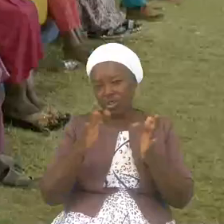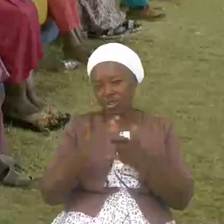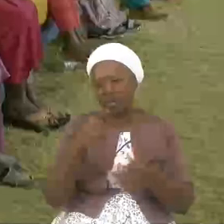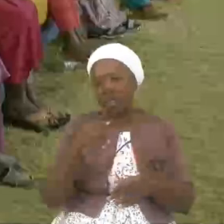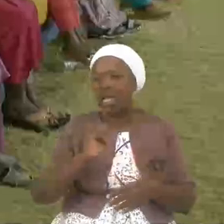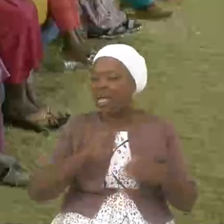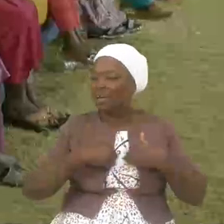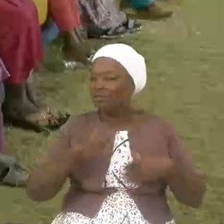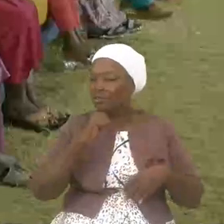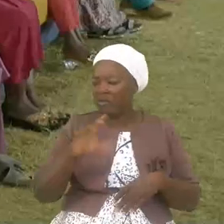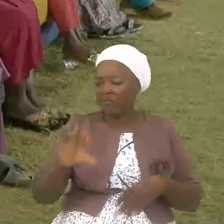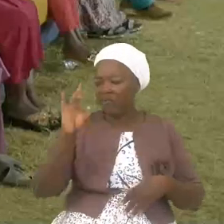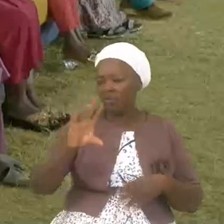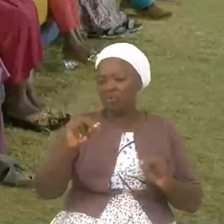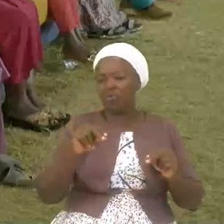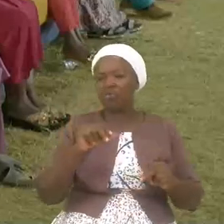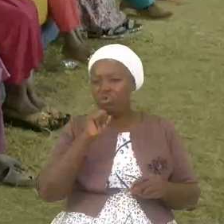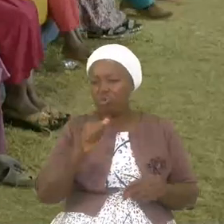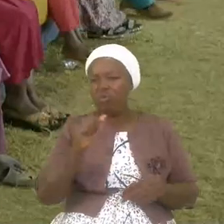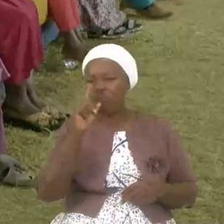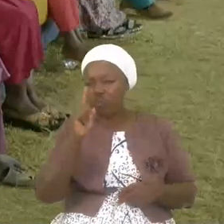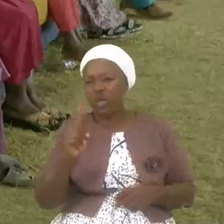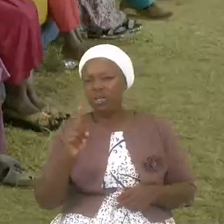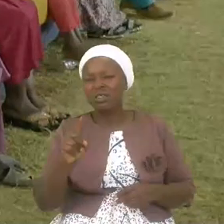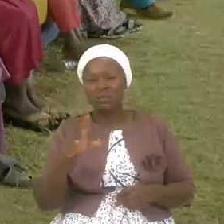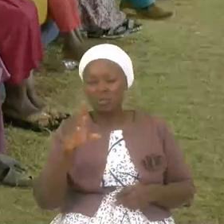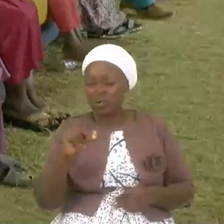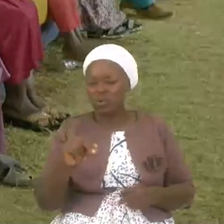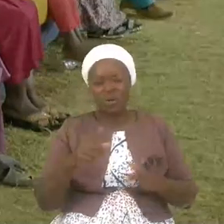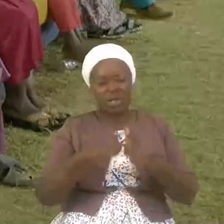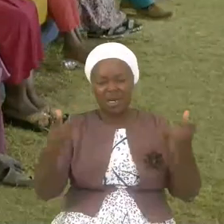« Je n'ai pas trouvé une aussi grande foi